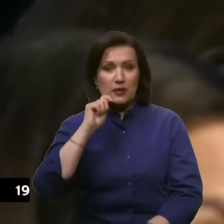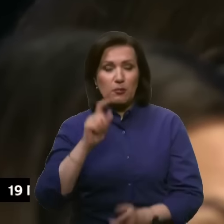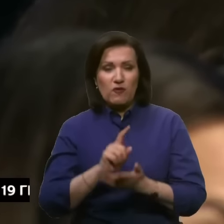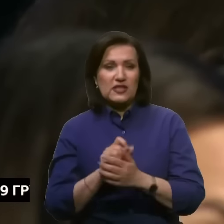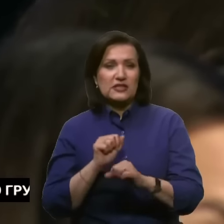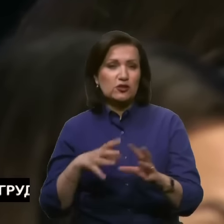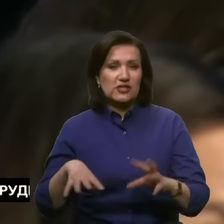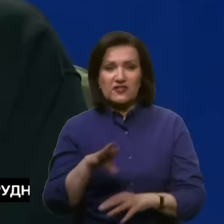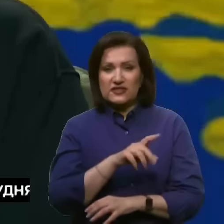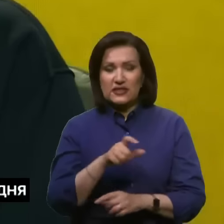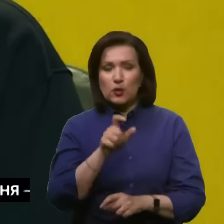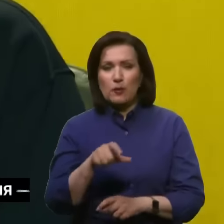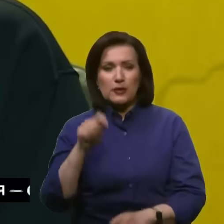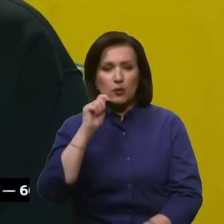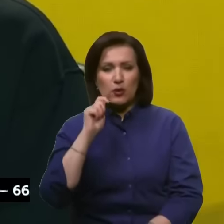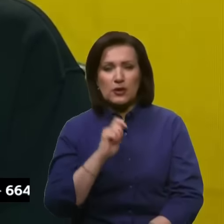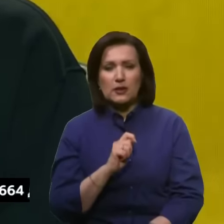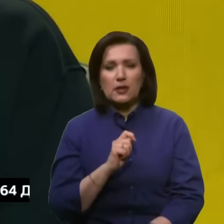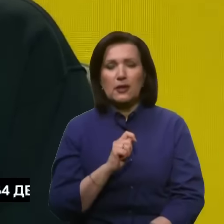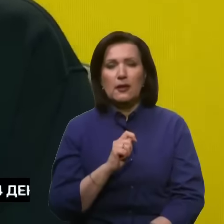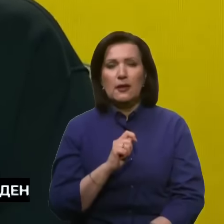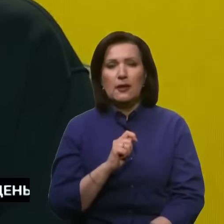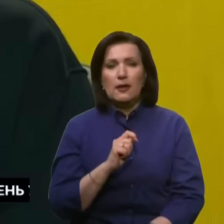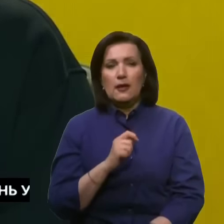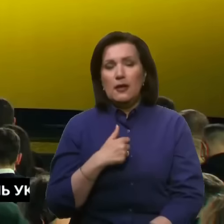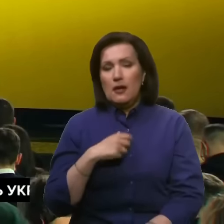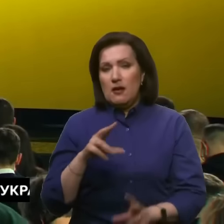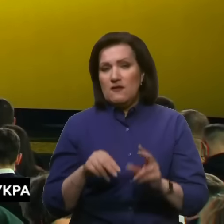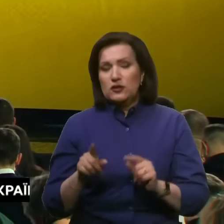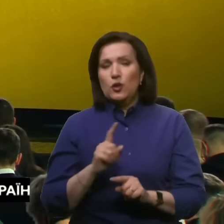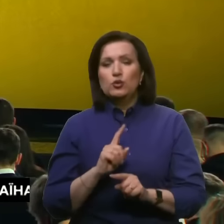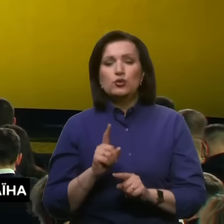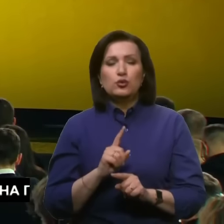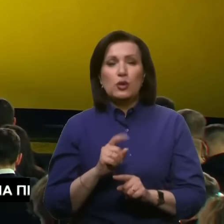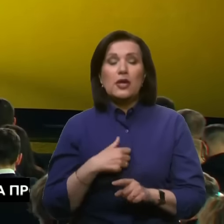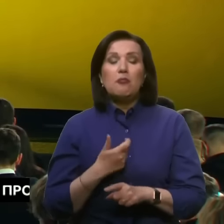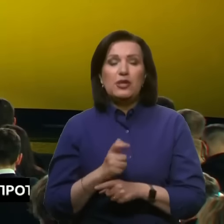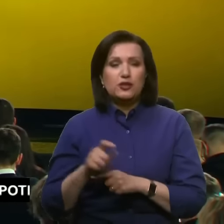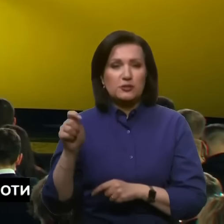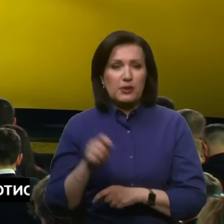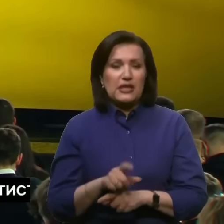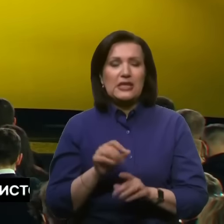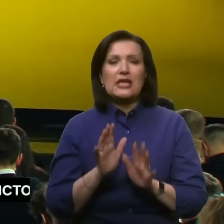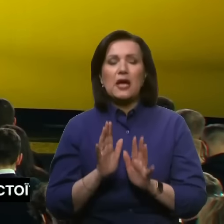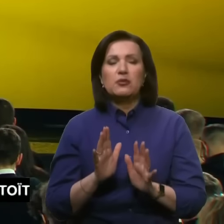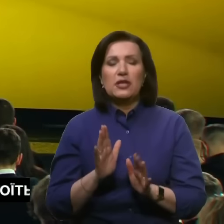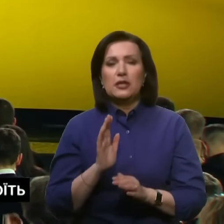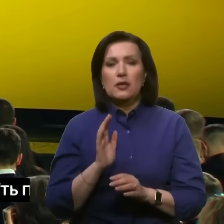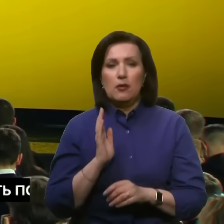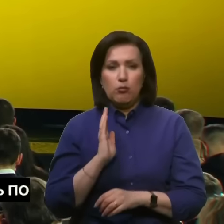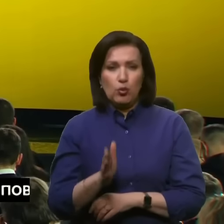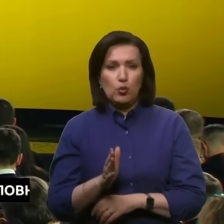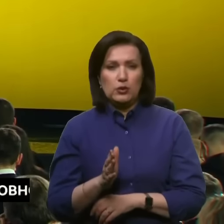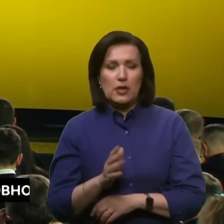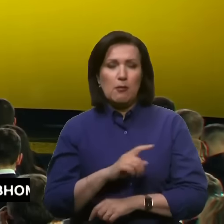повинні захищати всіх громадян України. Я вважаю, що більшість приїде, як тільки буде